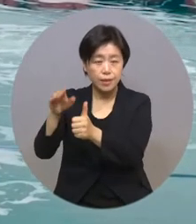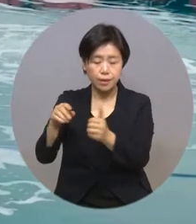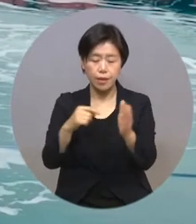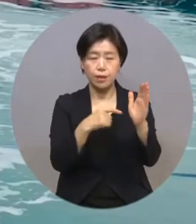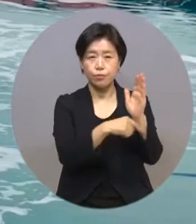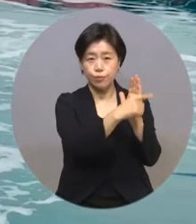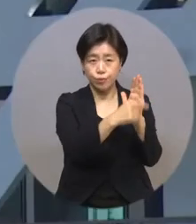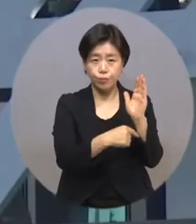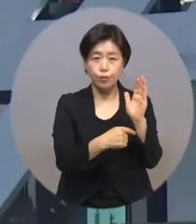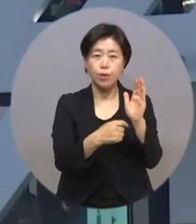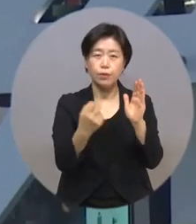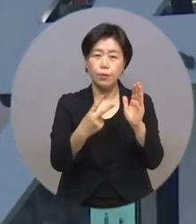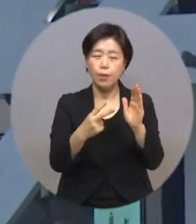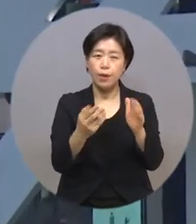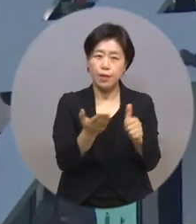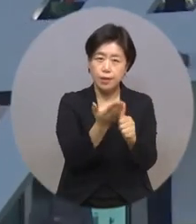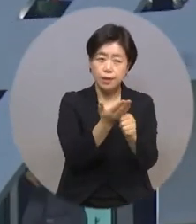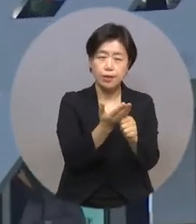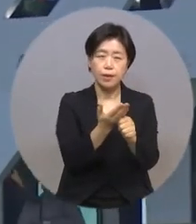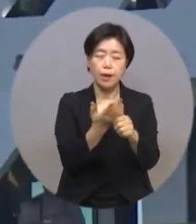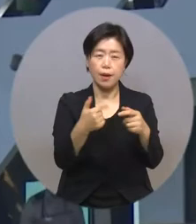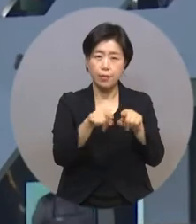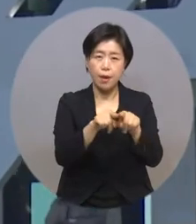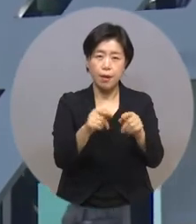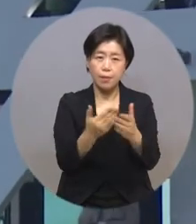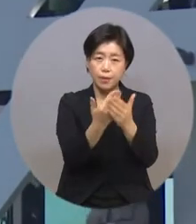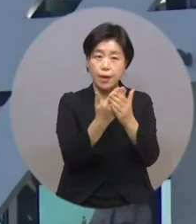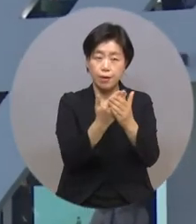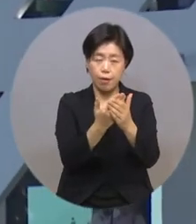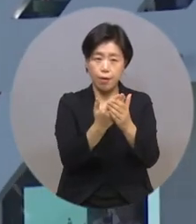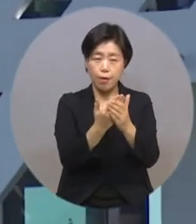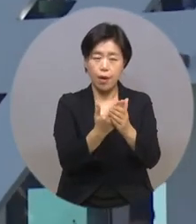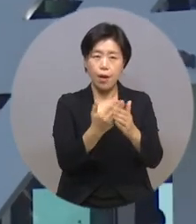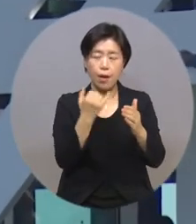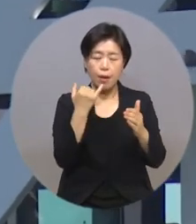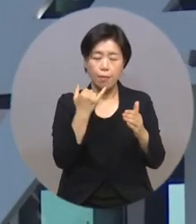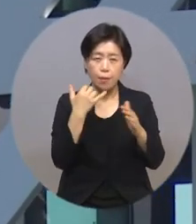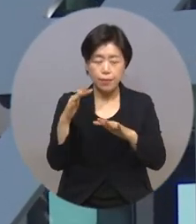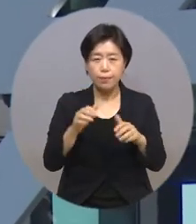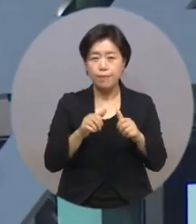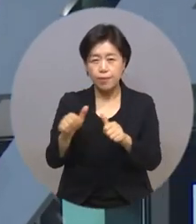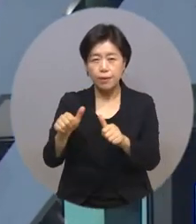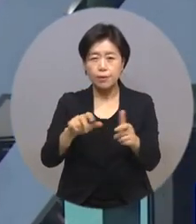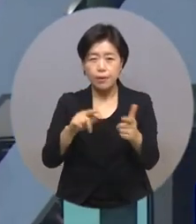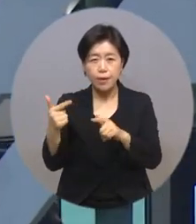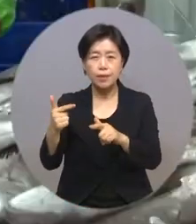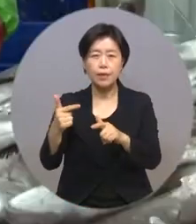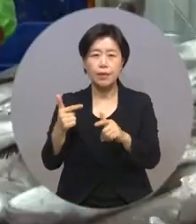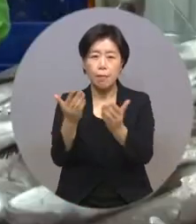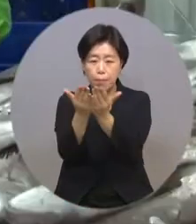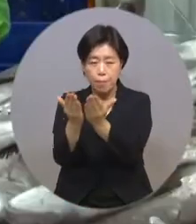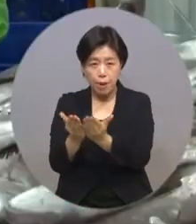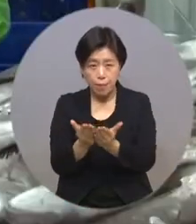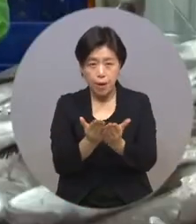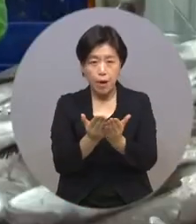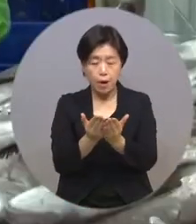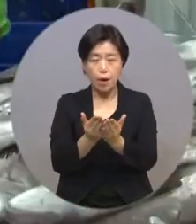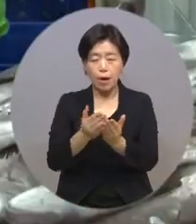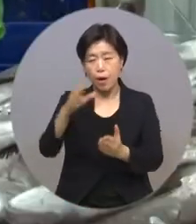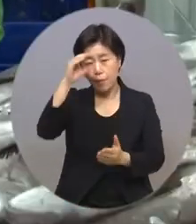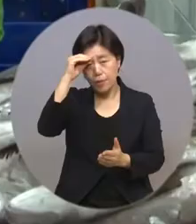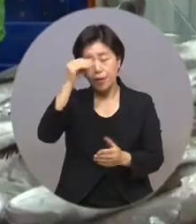양식 관광업 병행 모델을 적용해 해역별 특성에 맞는 맞춤형 공존 모델을 마련합니다. 전남